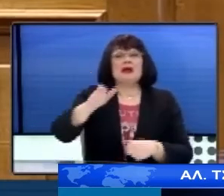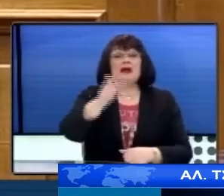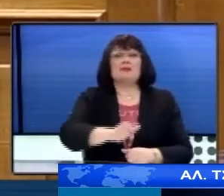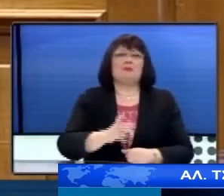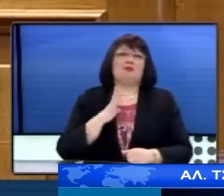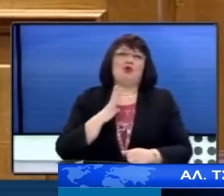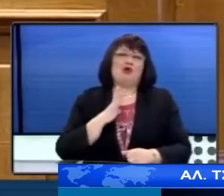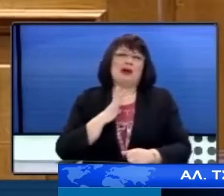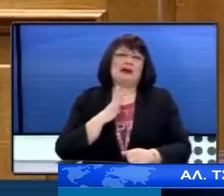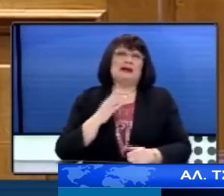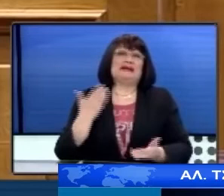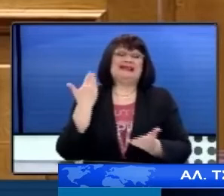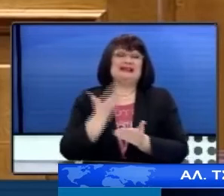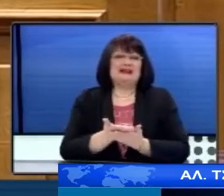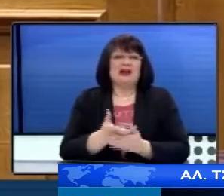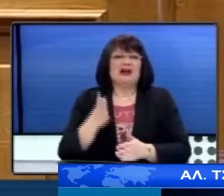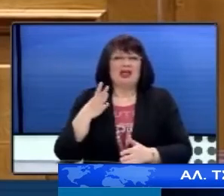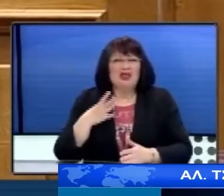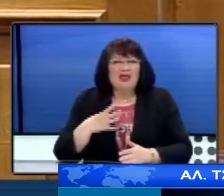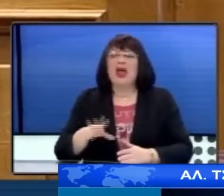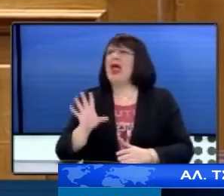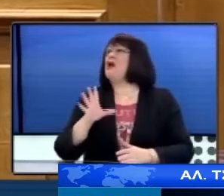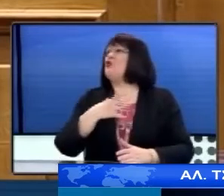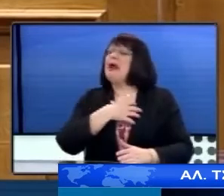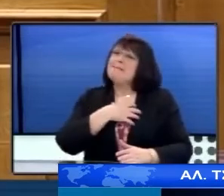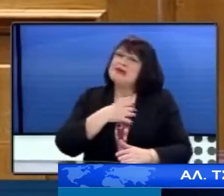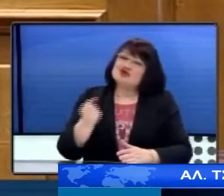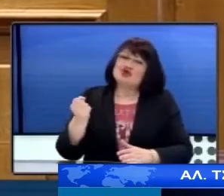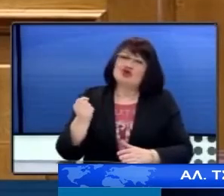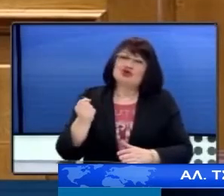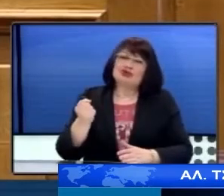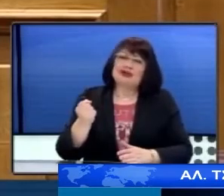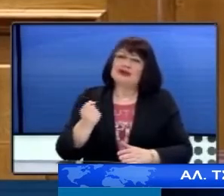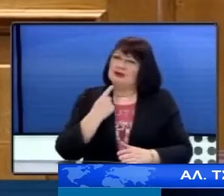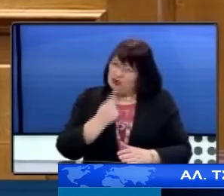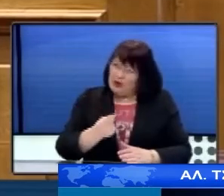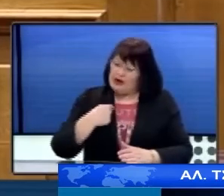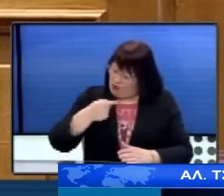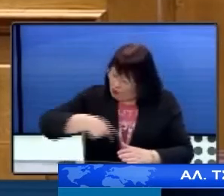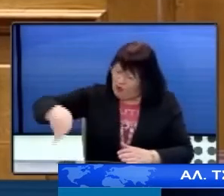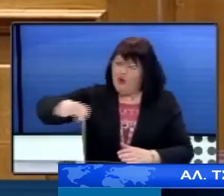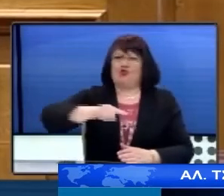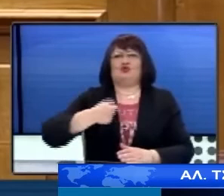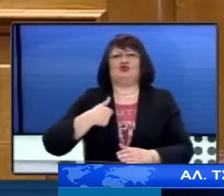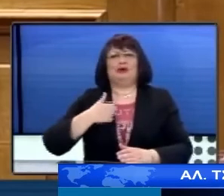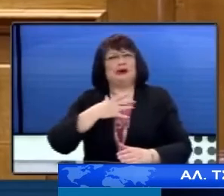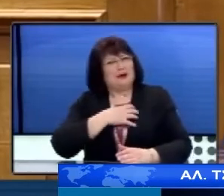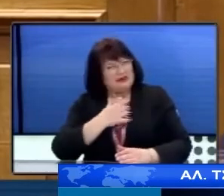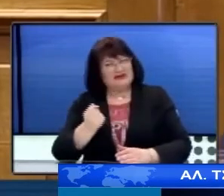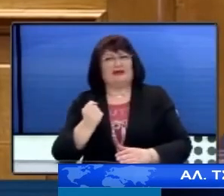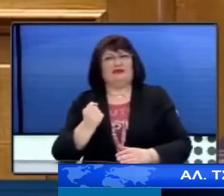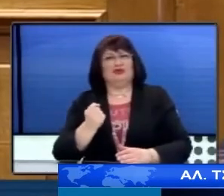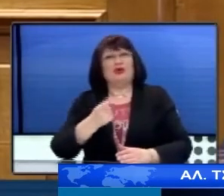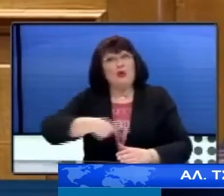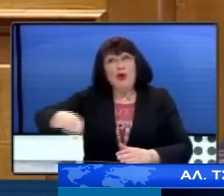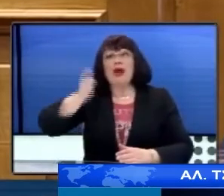σήμερα απαιτούν για να μας εμπιστευτούν, το λέω σε πρώτο πληθυντικό, όλους τους πολιτικούς, όλες